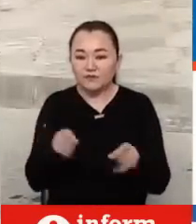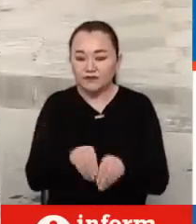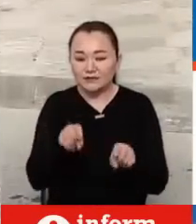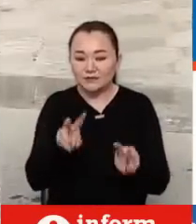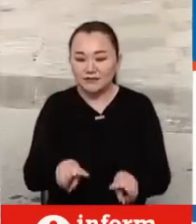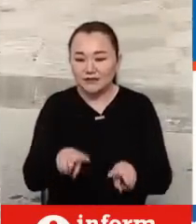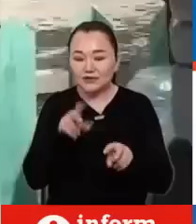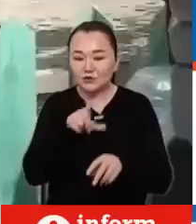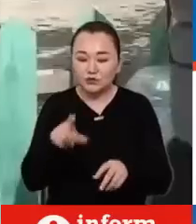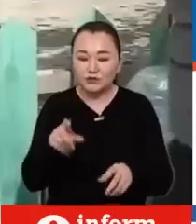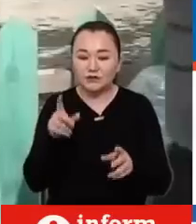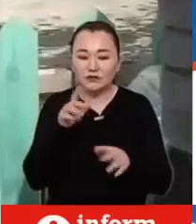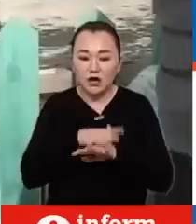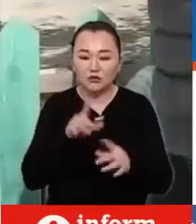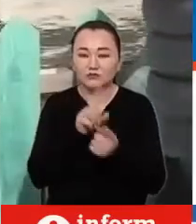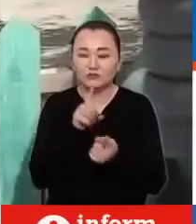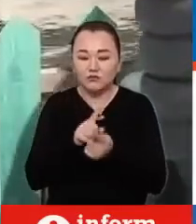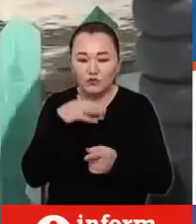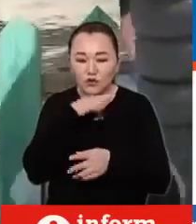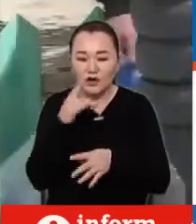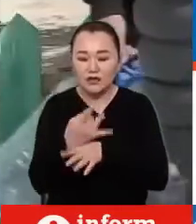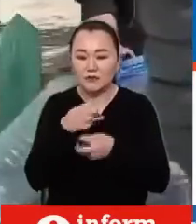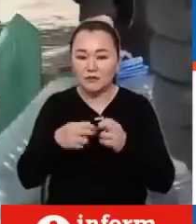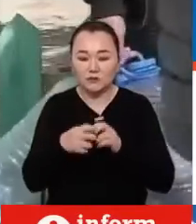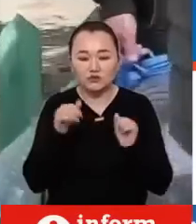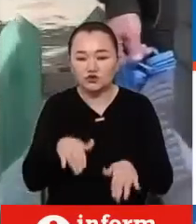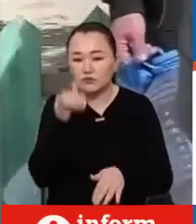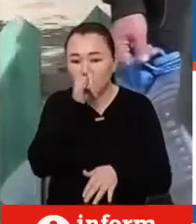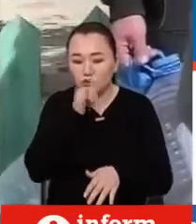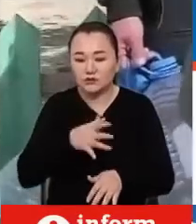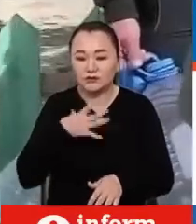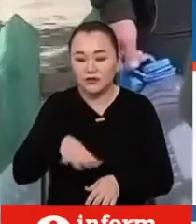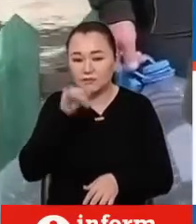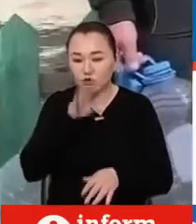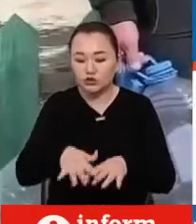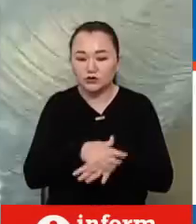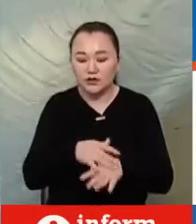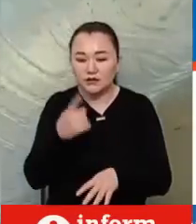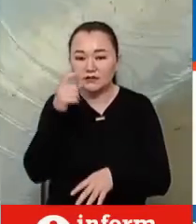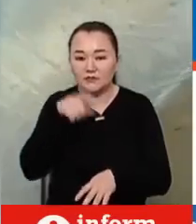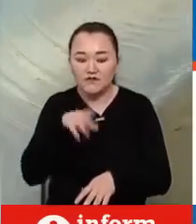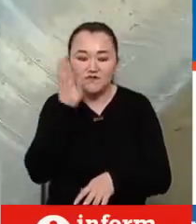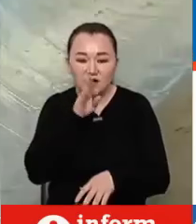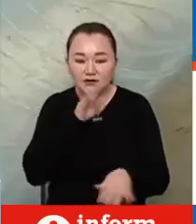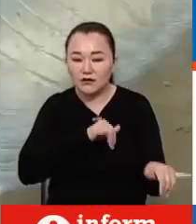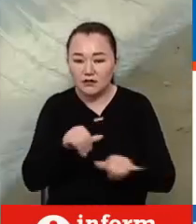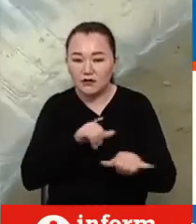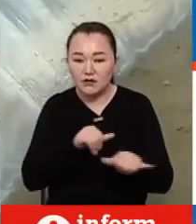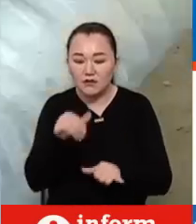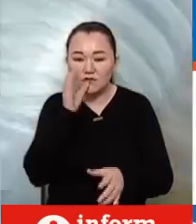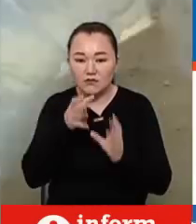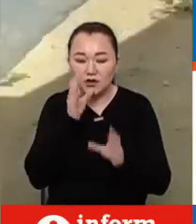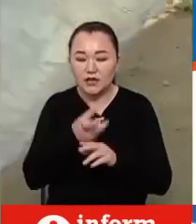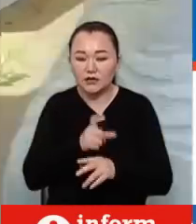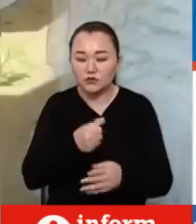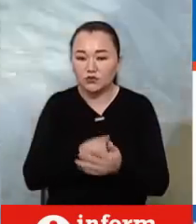мамандар халықпен кездесуге талай келгенімен мәселе шешілер емес. Сондықтан амалы таусылған жұрт бір жұтым судың өзін сырттан тасып ішіп отыр. Тұрғындар